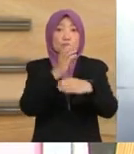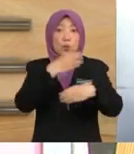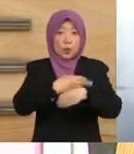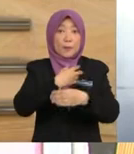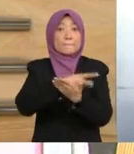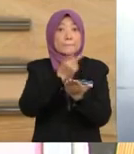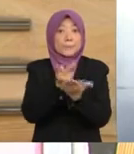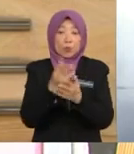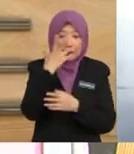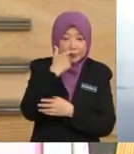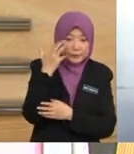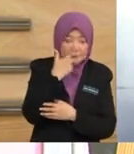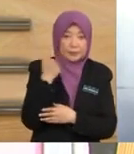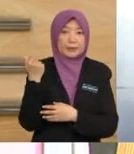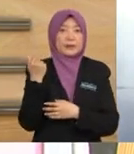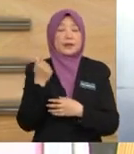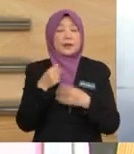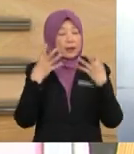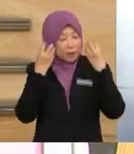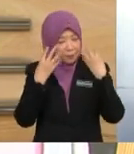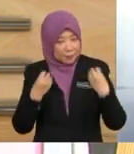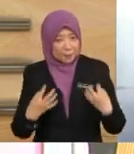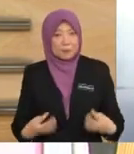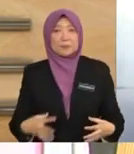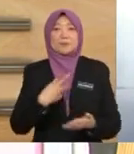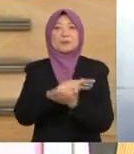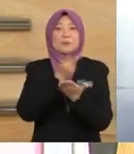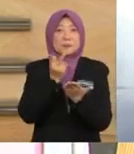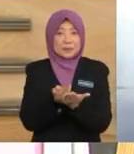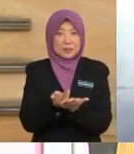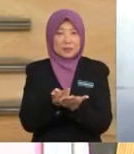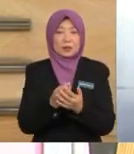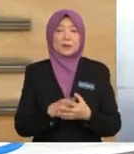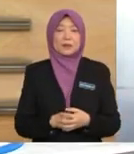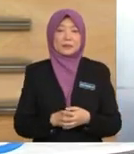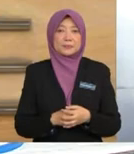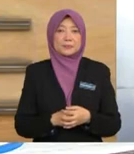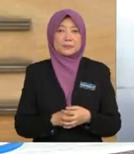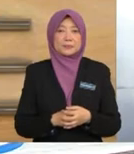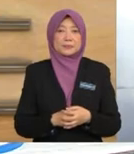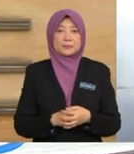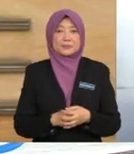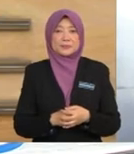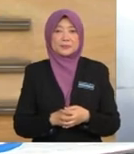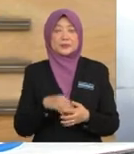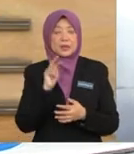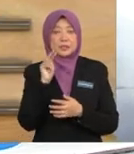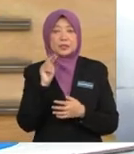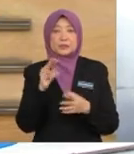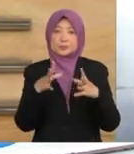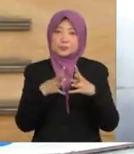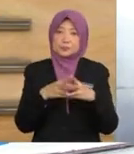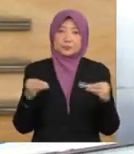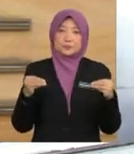hasilkan corak. Ya, hias kek. Wow, menarik. Nanti boleh kita tarik macam tu. Jadilah dia lingkaran kat tepi tu.